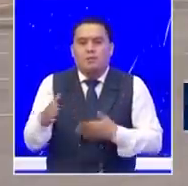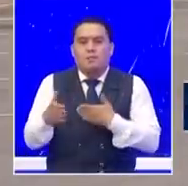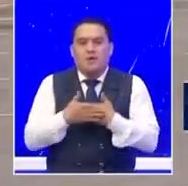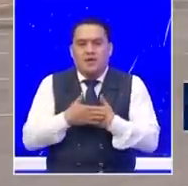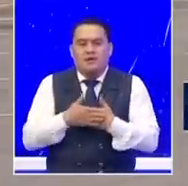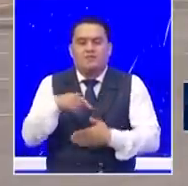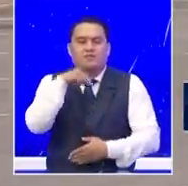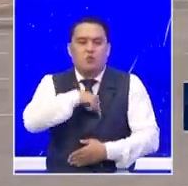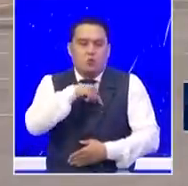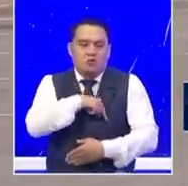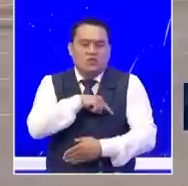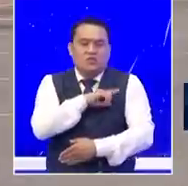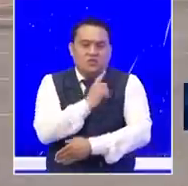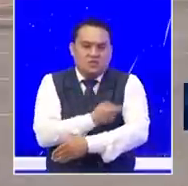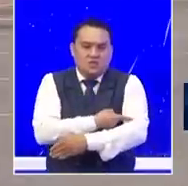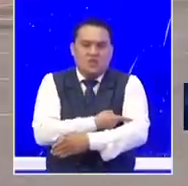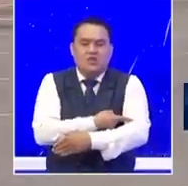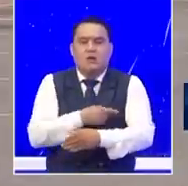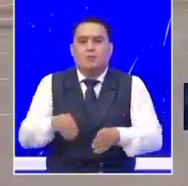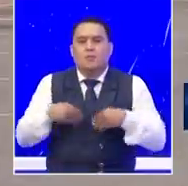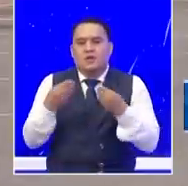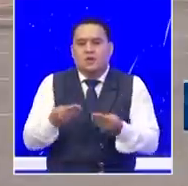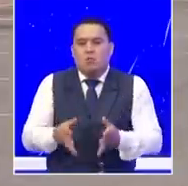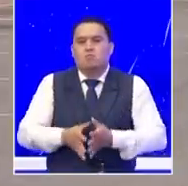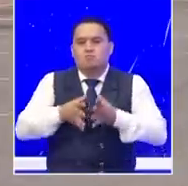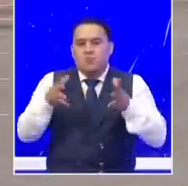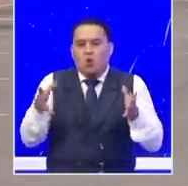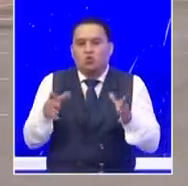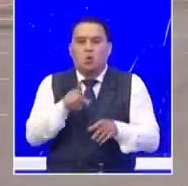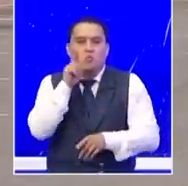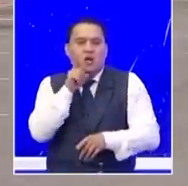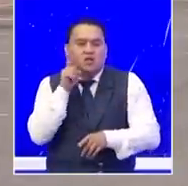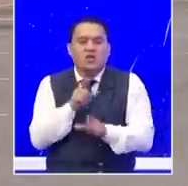передвижение внутренней энергии, ее передача. Большое количество ребят,